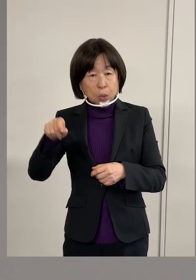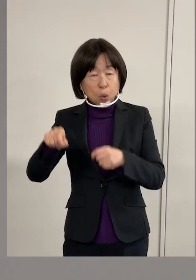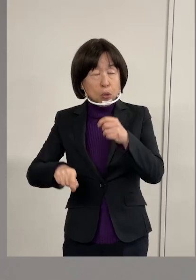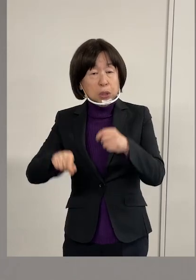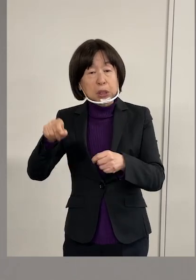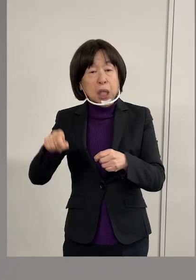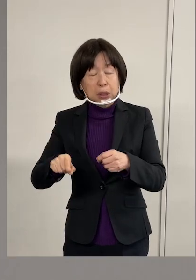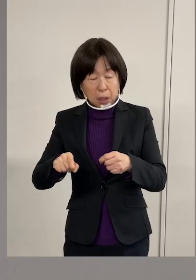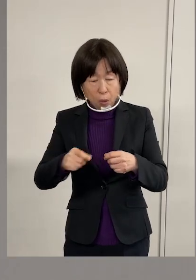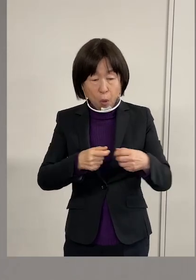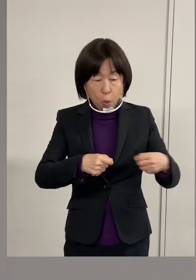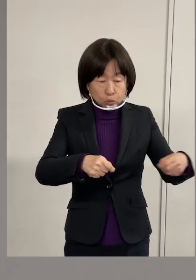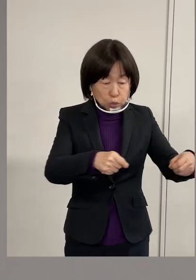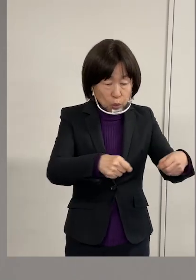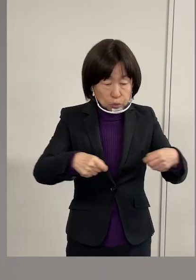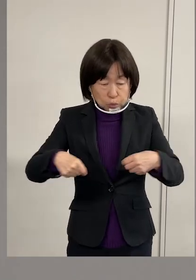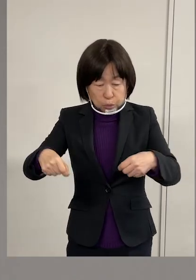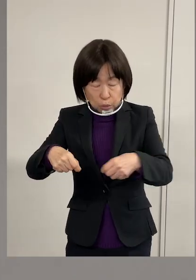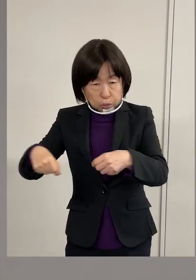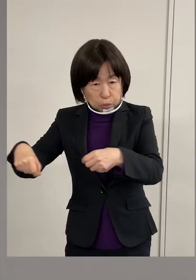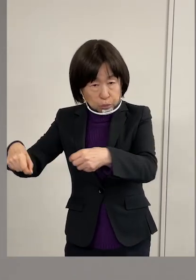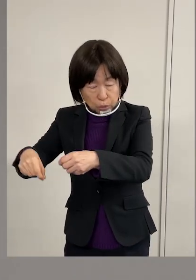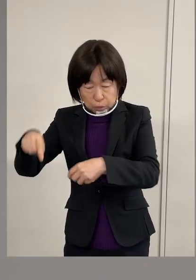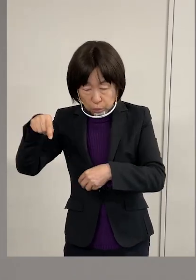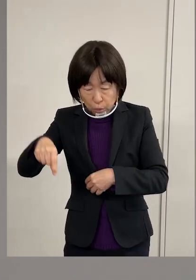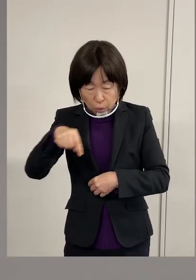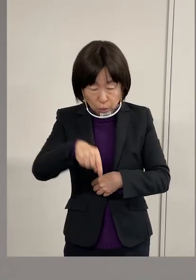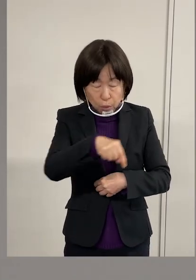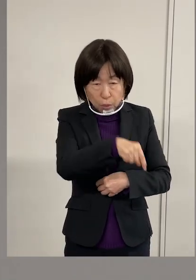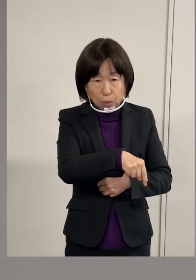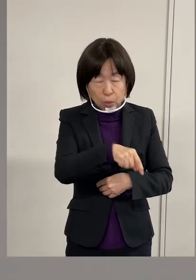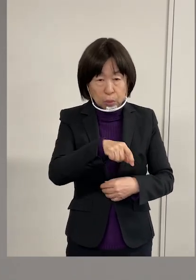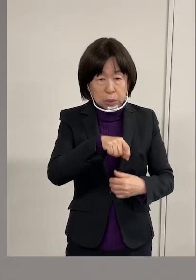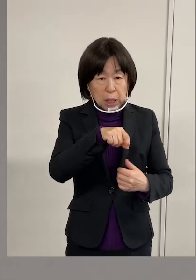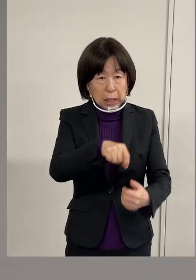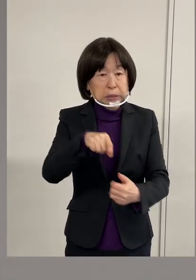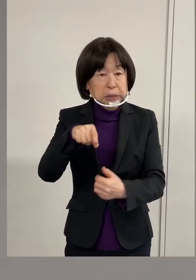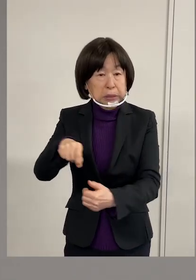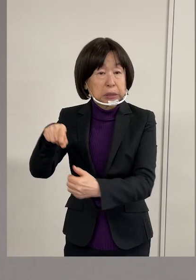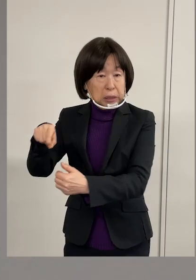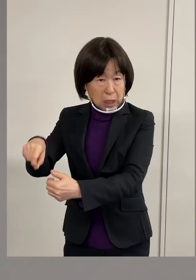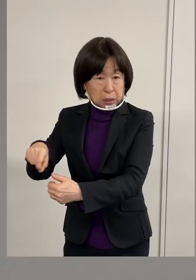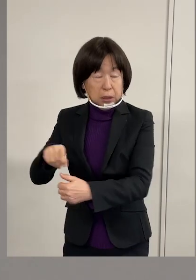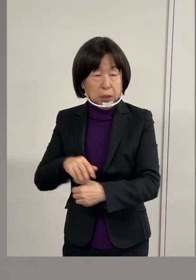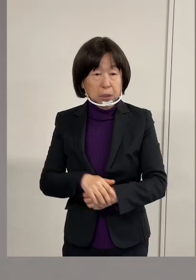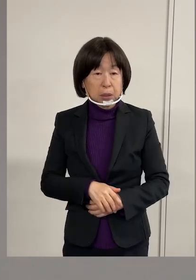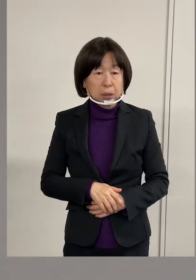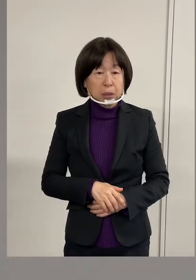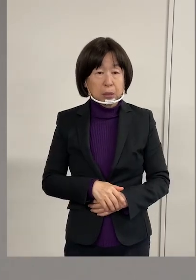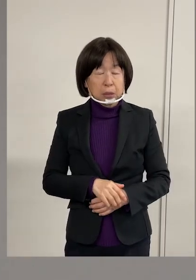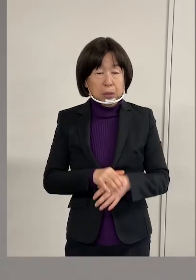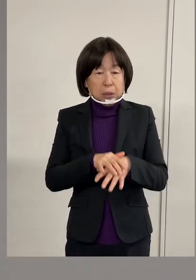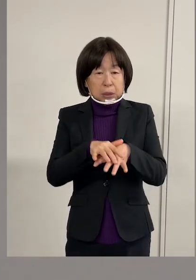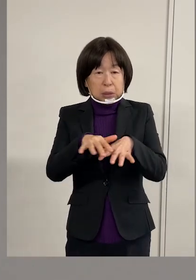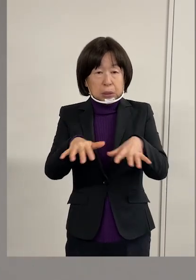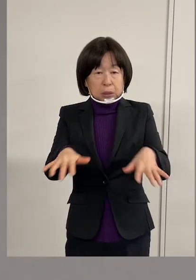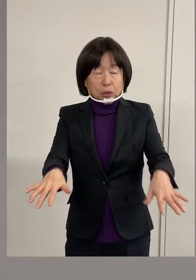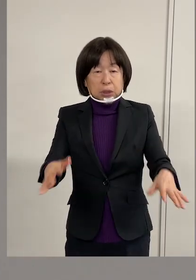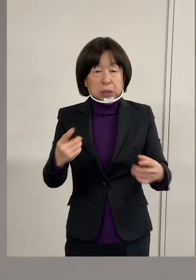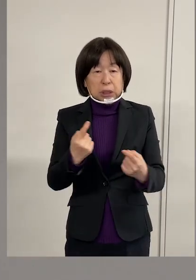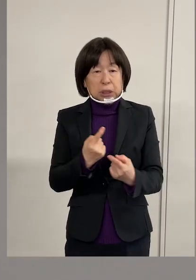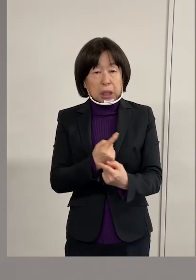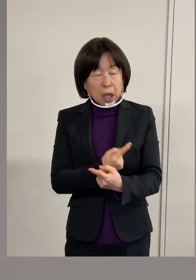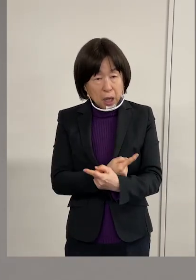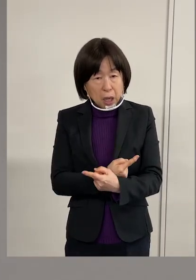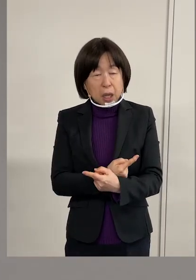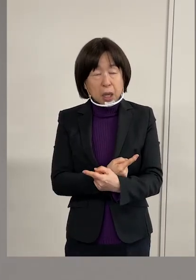その方々がつなぎ役ということになってますので、組織化の一定の対応は進んでき